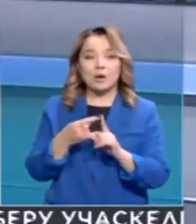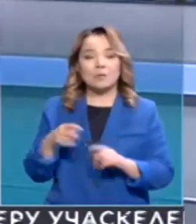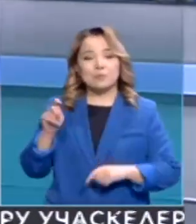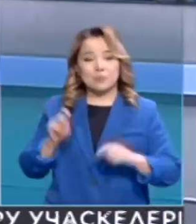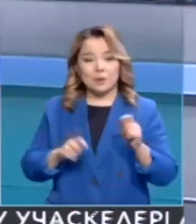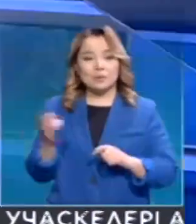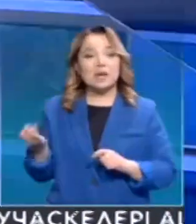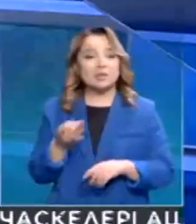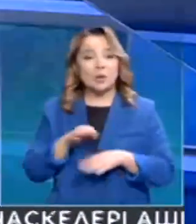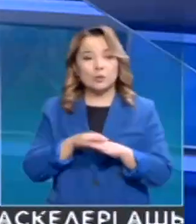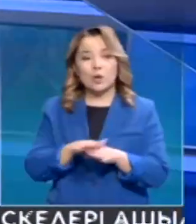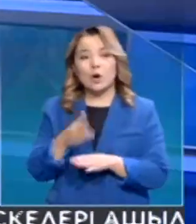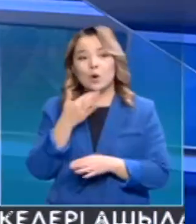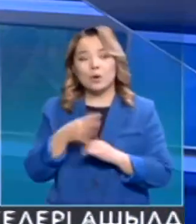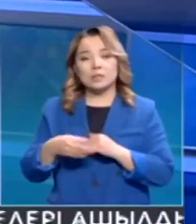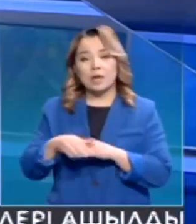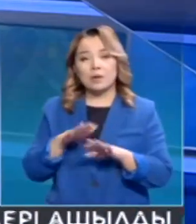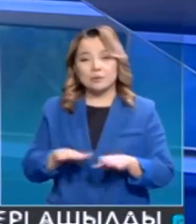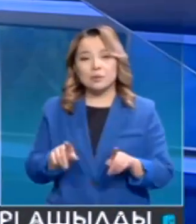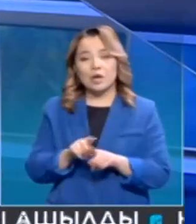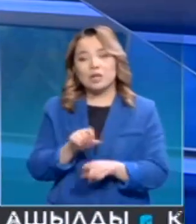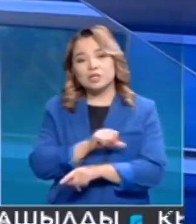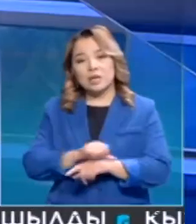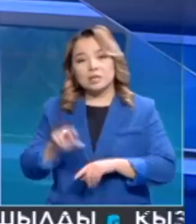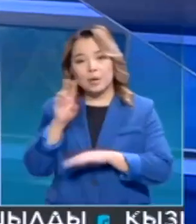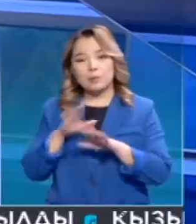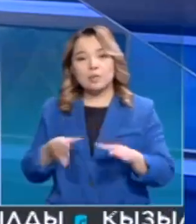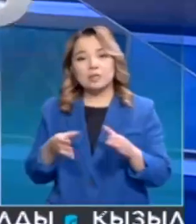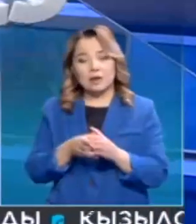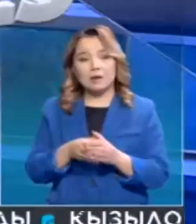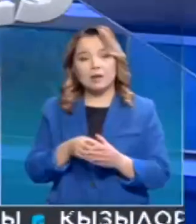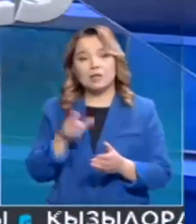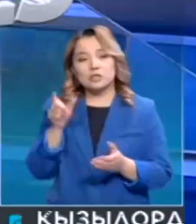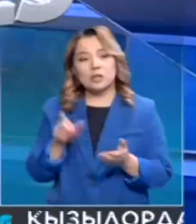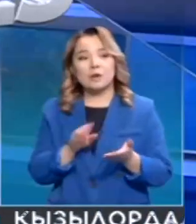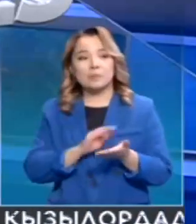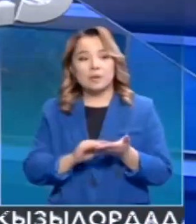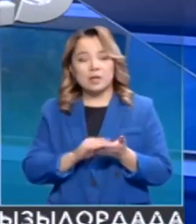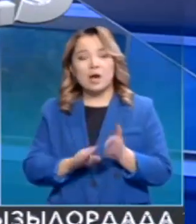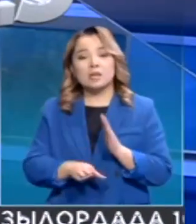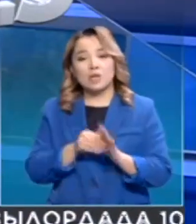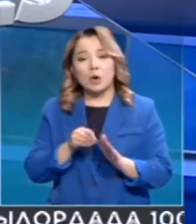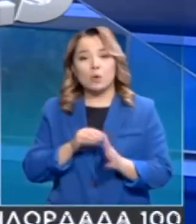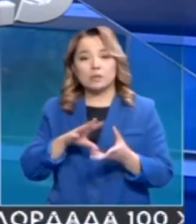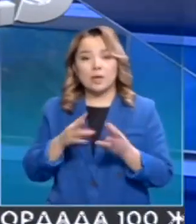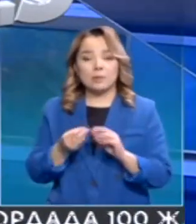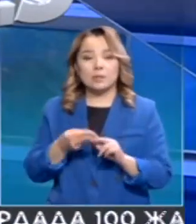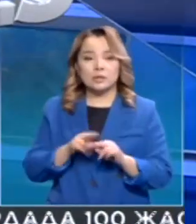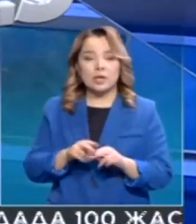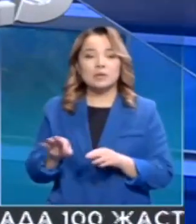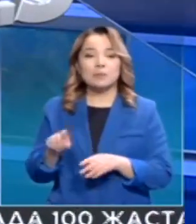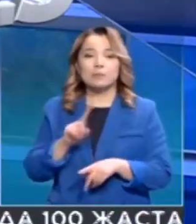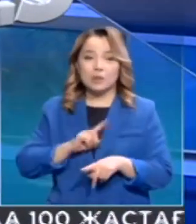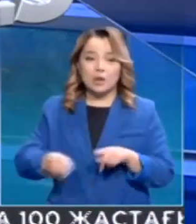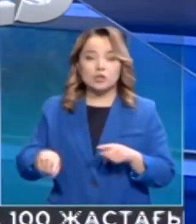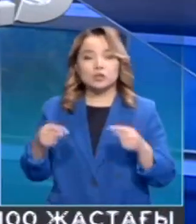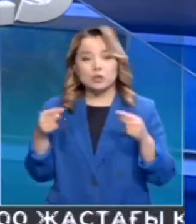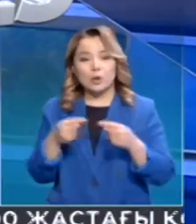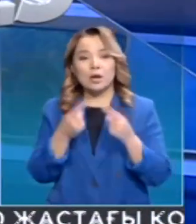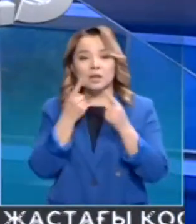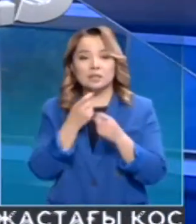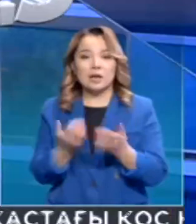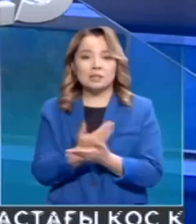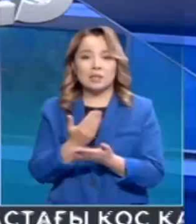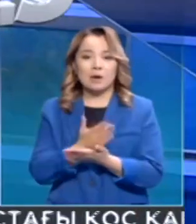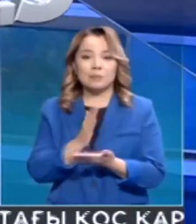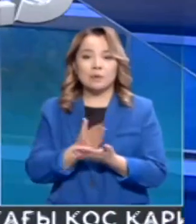болады. Ұлттық арнаның өңірдегі және шет мемлекеттердегі меншікті тілшілері сайлау барысы жөнінде жедел әрі дәйекті ақпарат